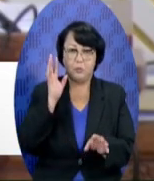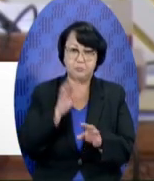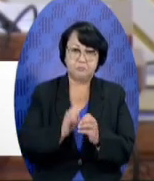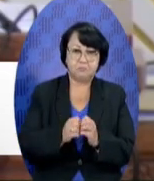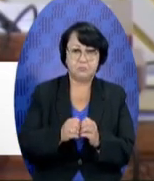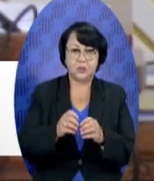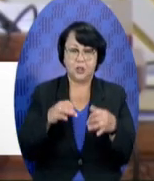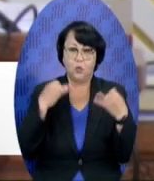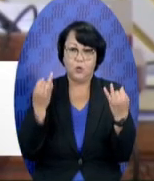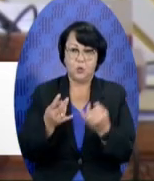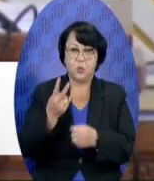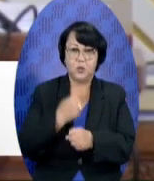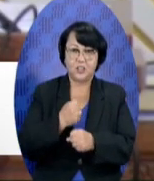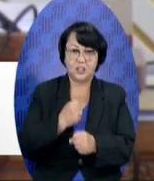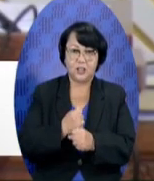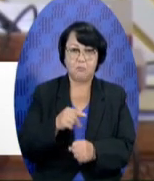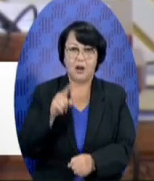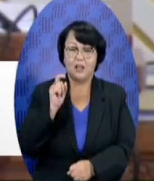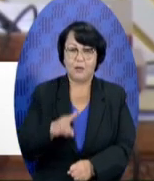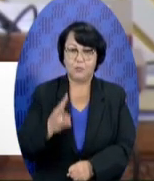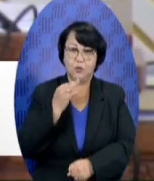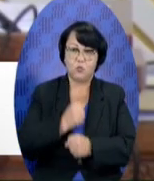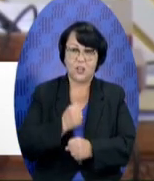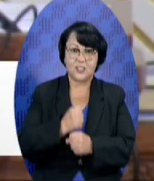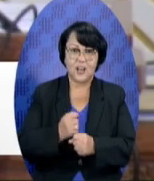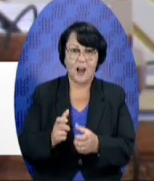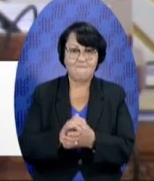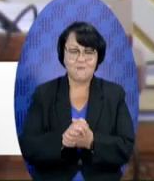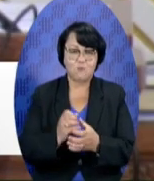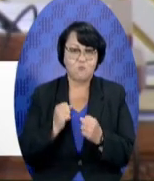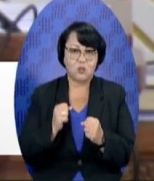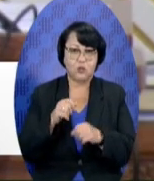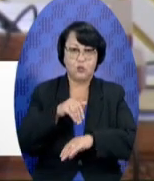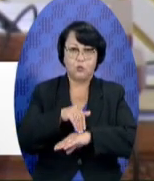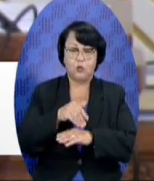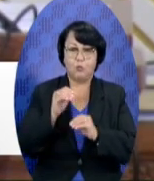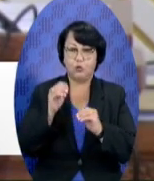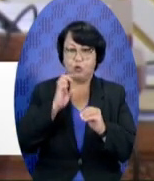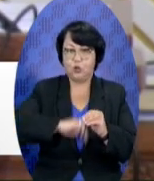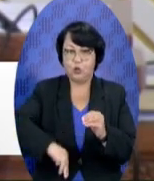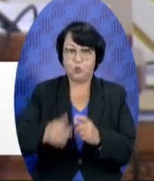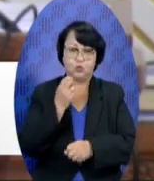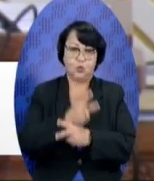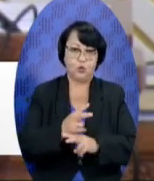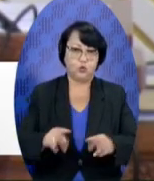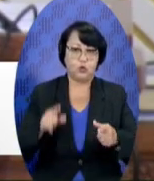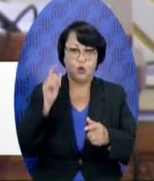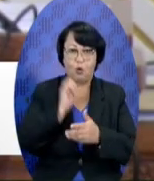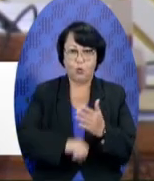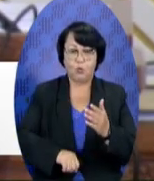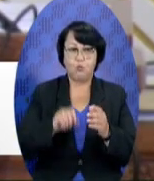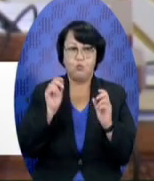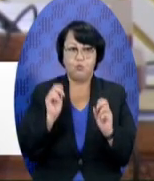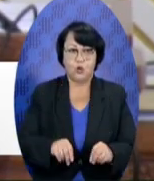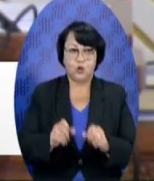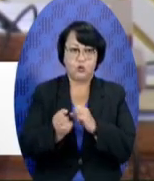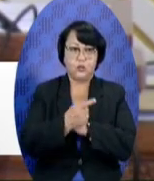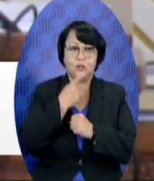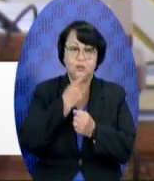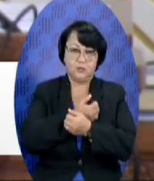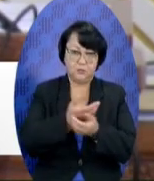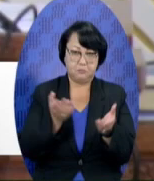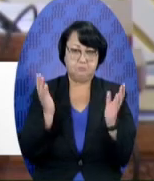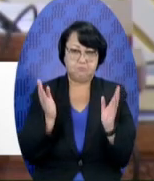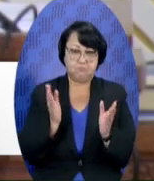бэхжүүлэхэд тогтворжуулахад чиглэгдсэн ийм зорилготой үндсэн хуулийн өөрчлөлт болсон гэдгийг онцлон тэмдэглэж байна.